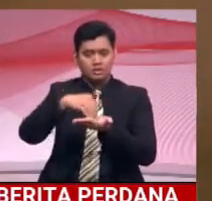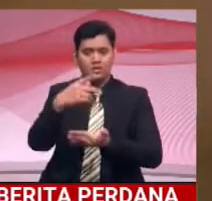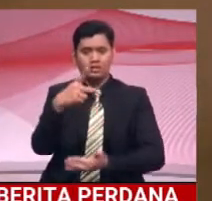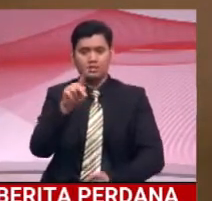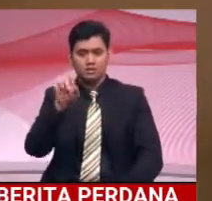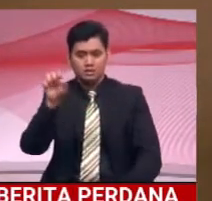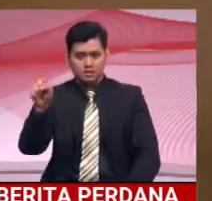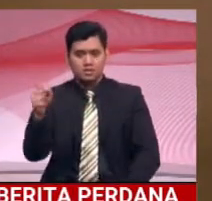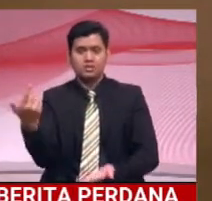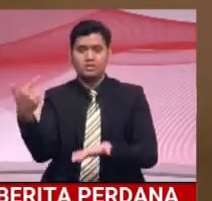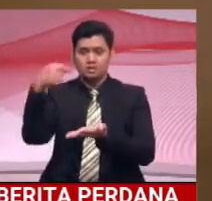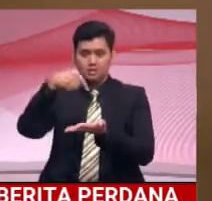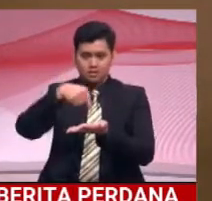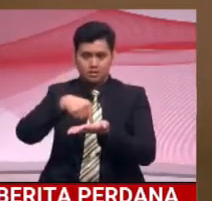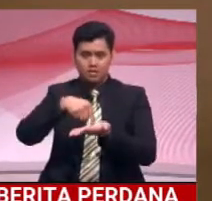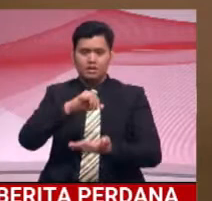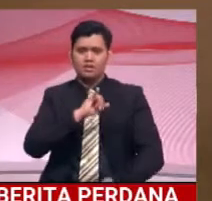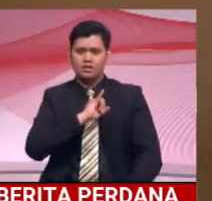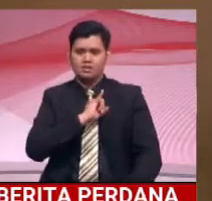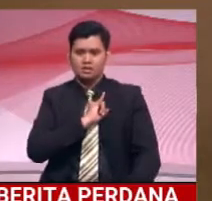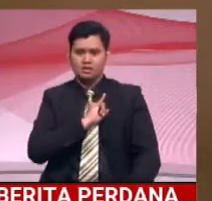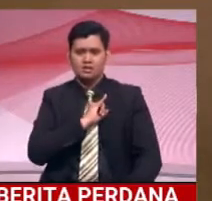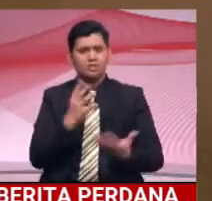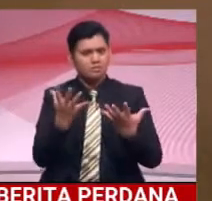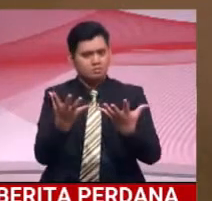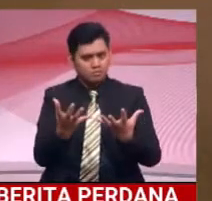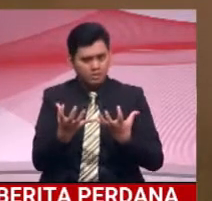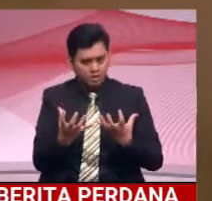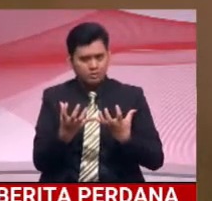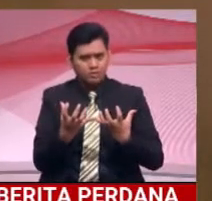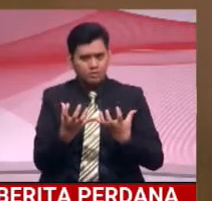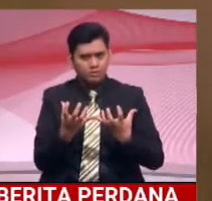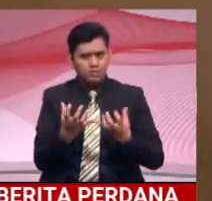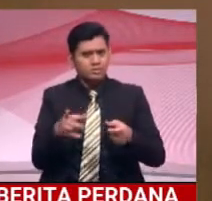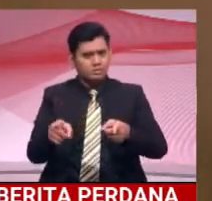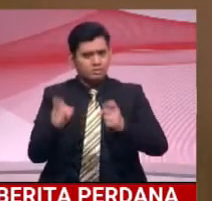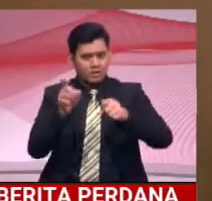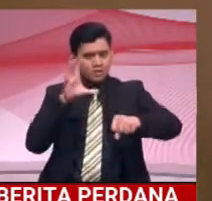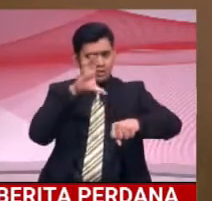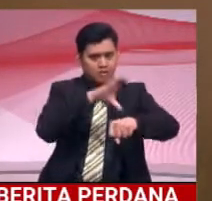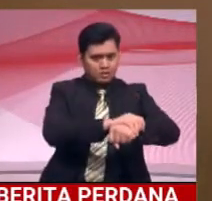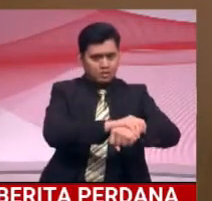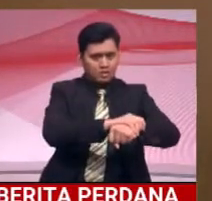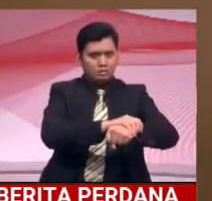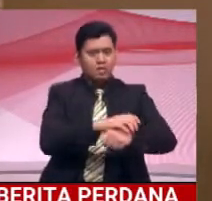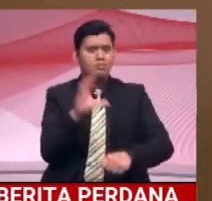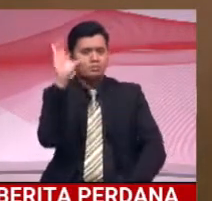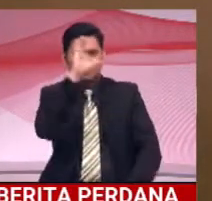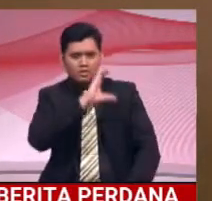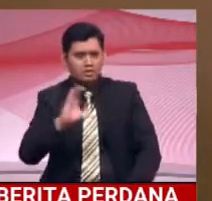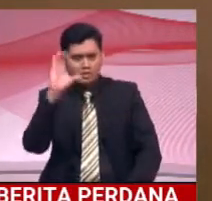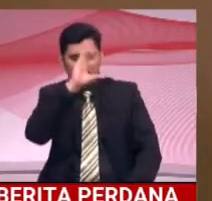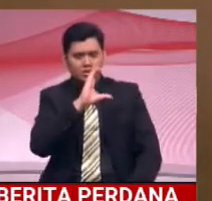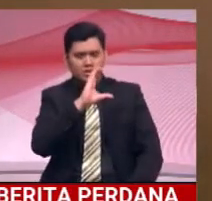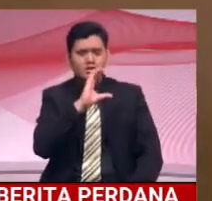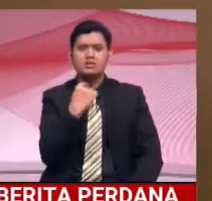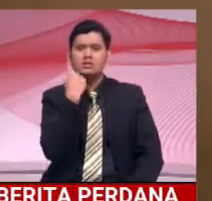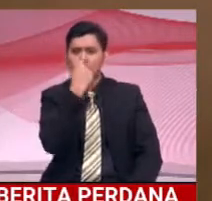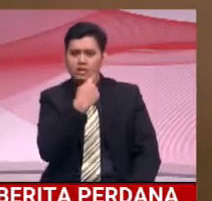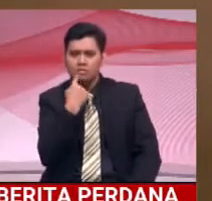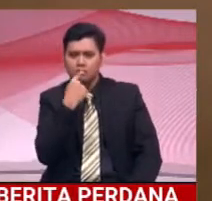telah at the moment exhausted all means and ways and means untuk nak mencari seorang